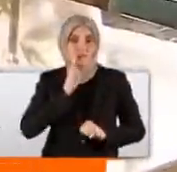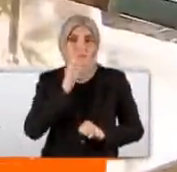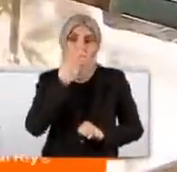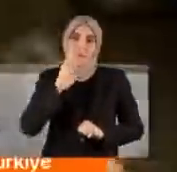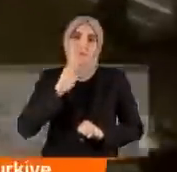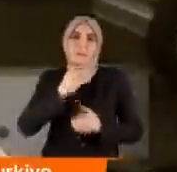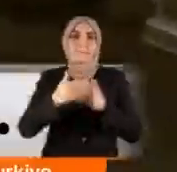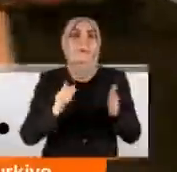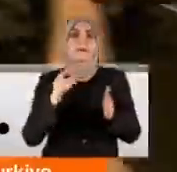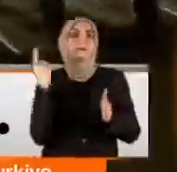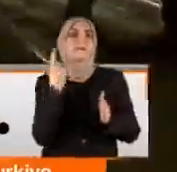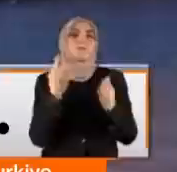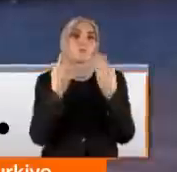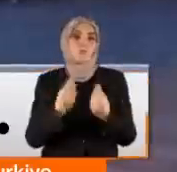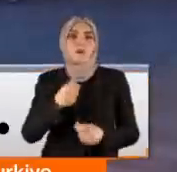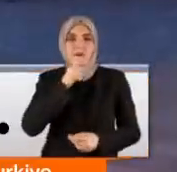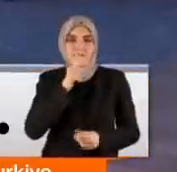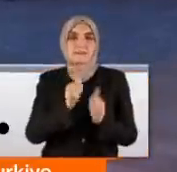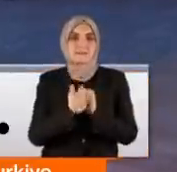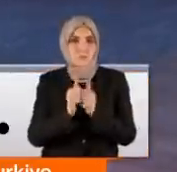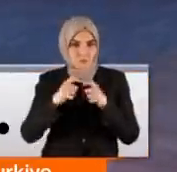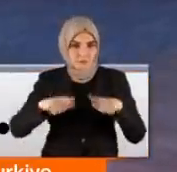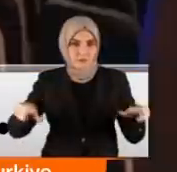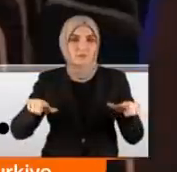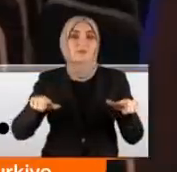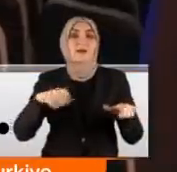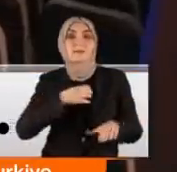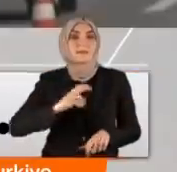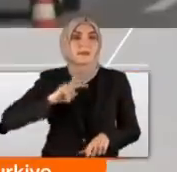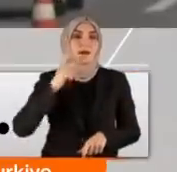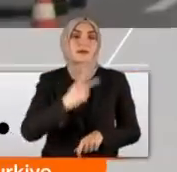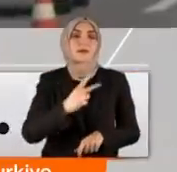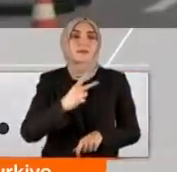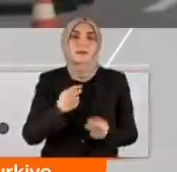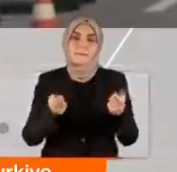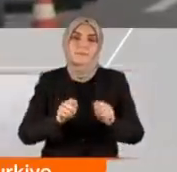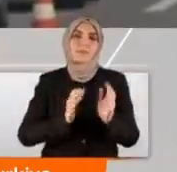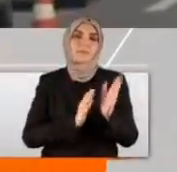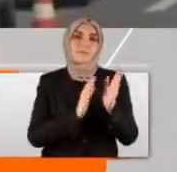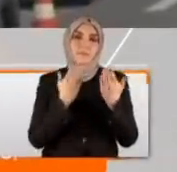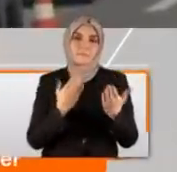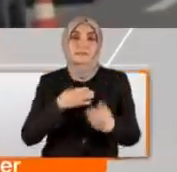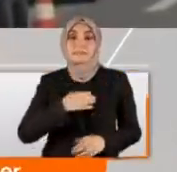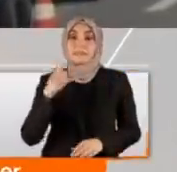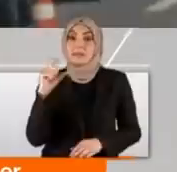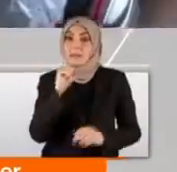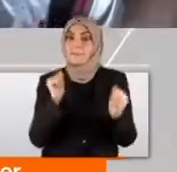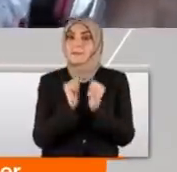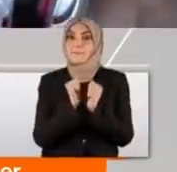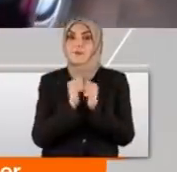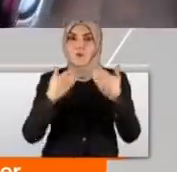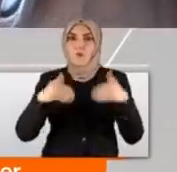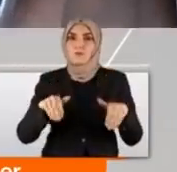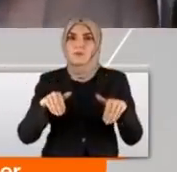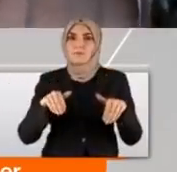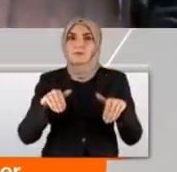Kahvehane, kafe, spor ve sinema salonları Haziran'a kadar kapalı kalmaya devam edecek. Haziran ayı ile birlikte tedbirleri önemli